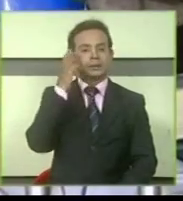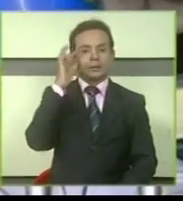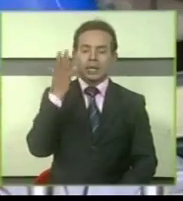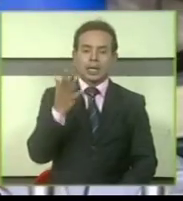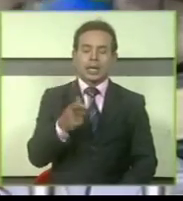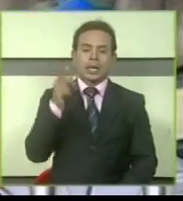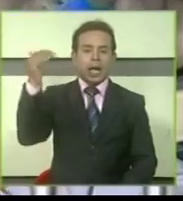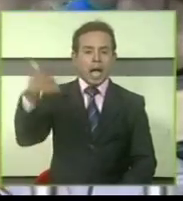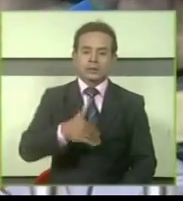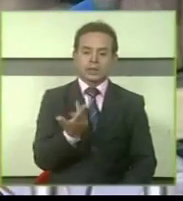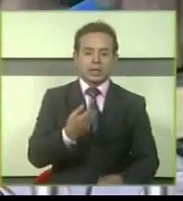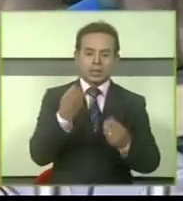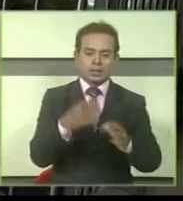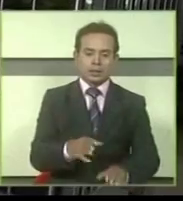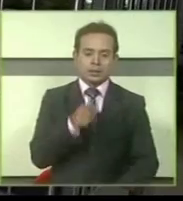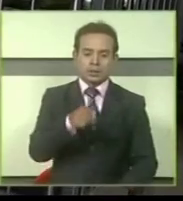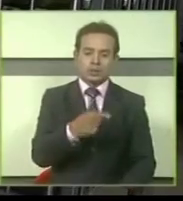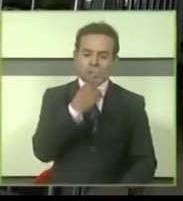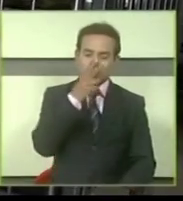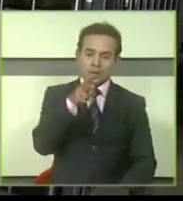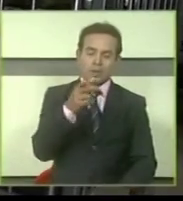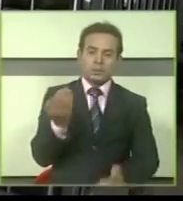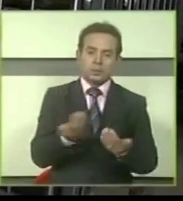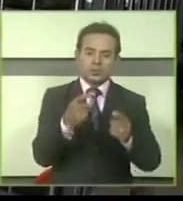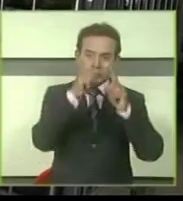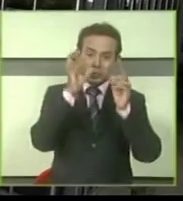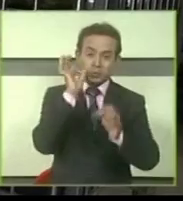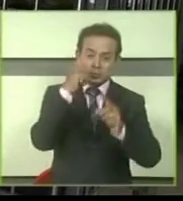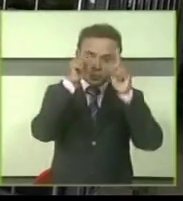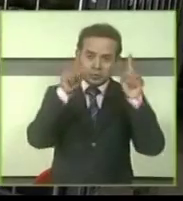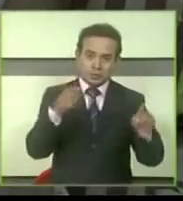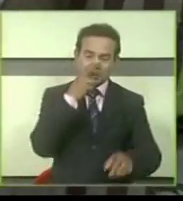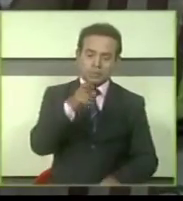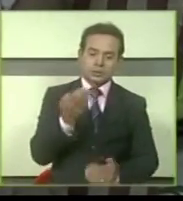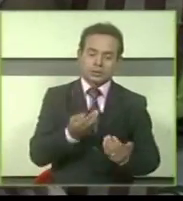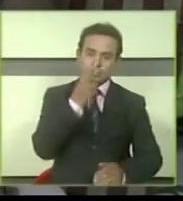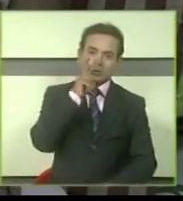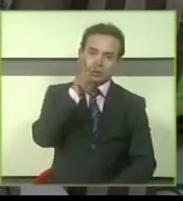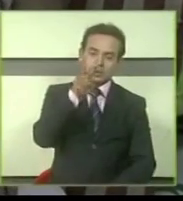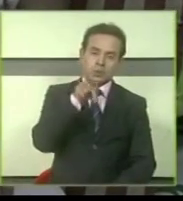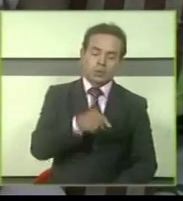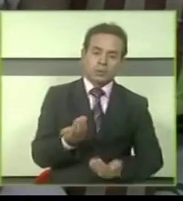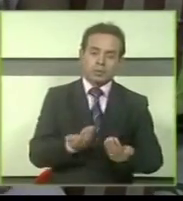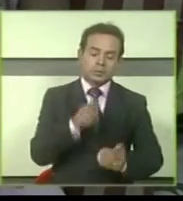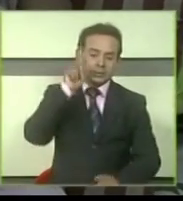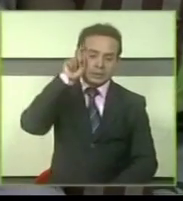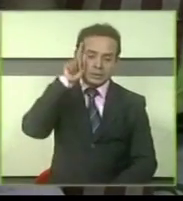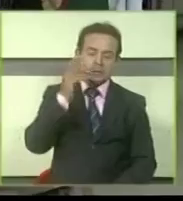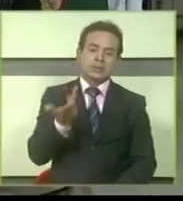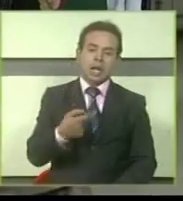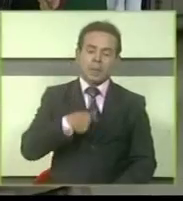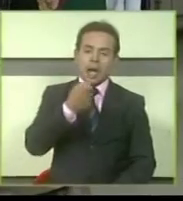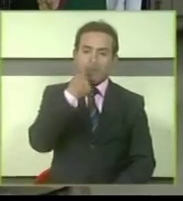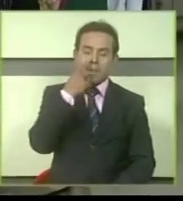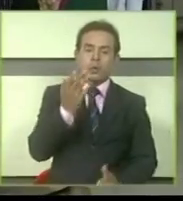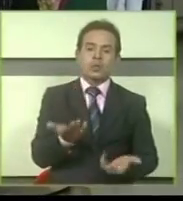বেশিরভাগ সময় তাকিয়ে থাকে আরাবি। কীভাবে ও দুজনের স্থানিক দূরত্ব না ভাগ্যের, এটাও অবশ্য জানা যাবে না। জীবনের